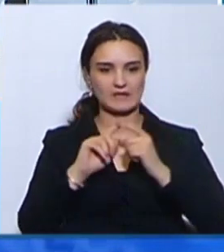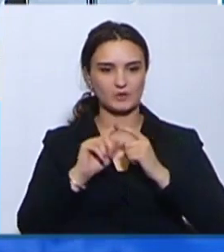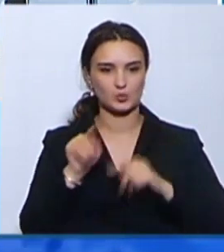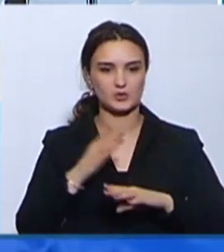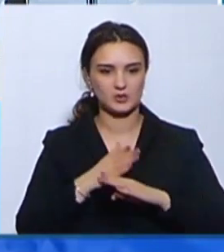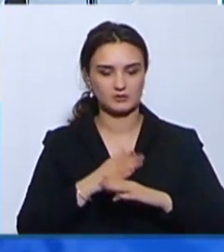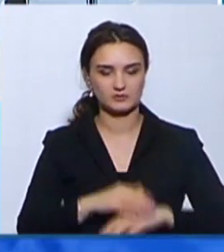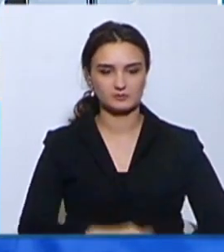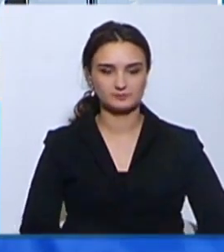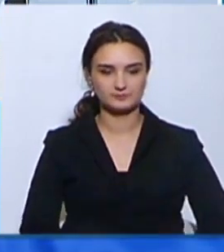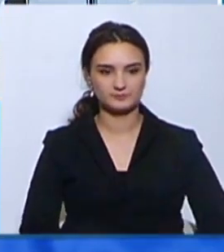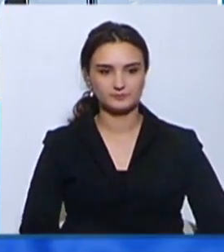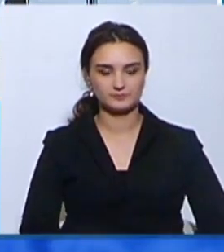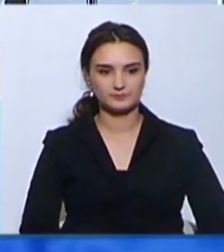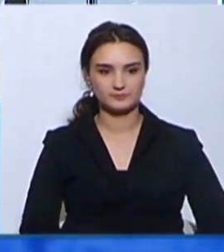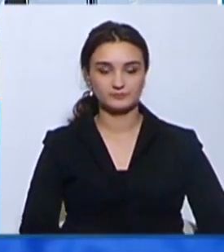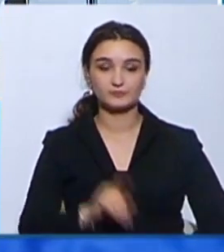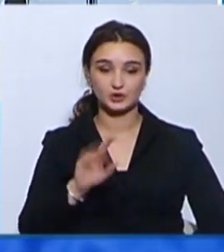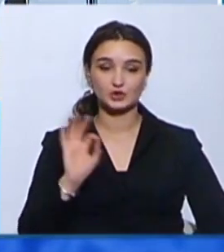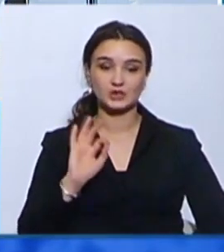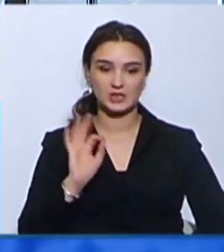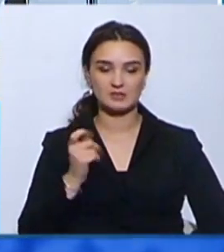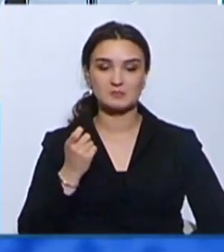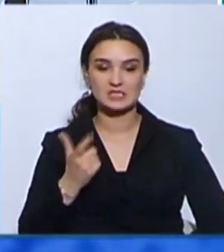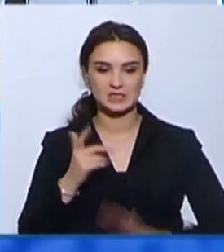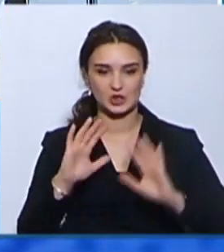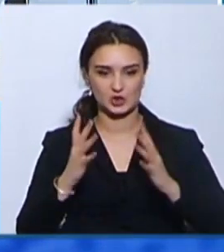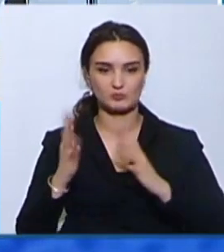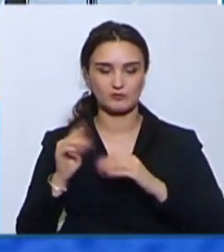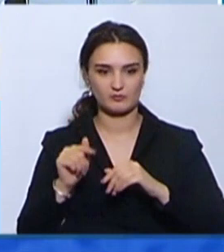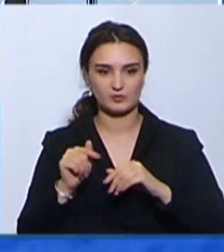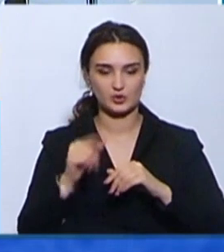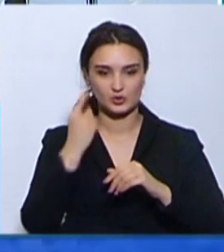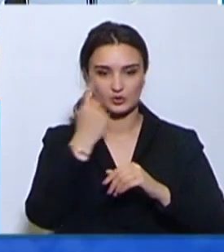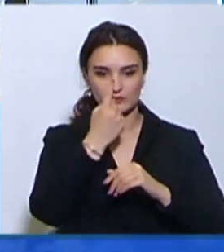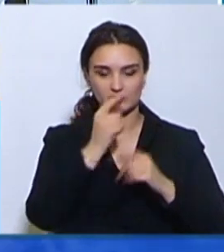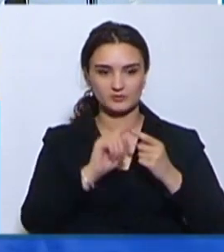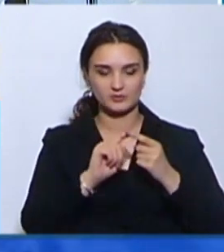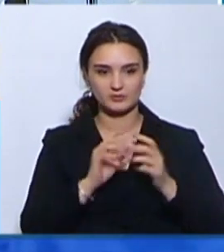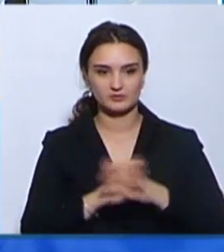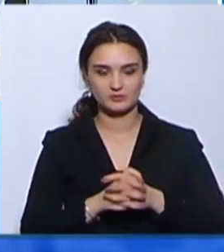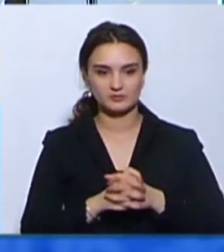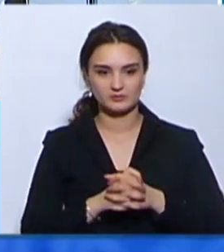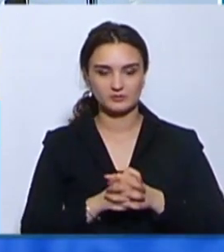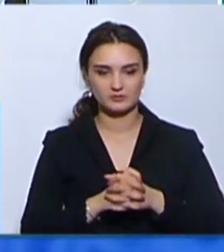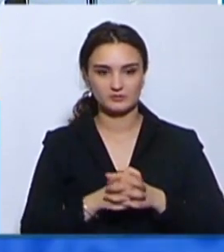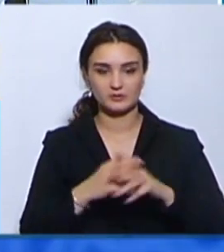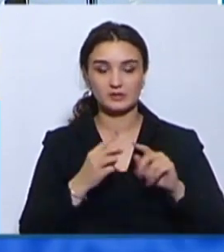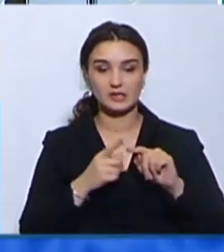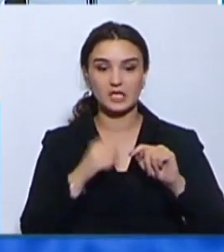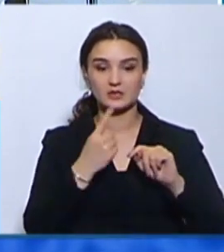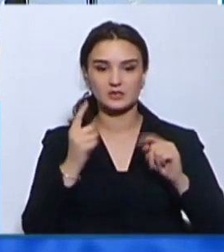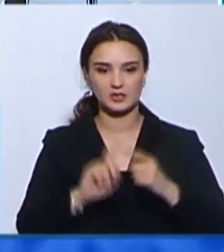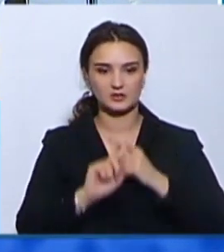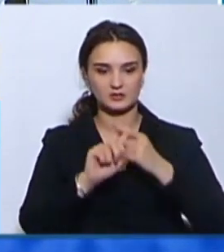კორონავირუსი. არის შედარებით მცირე შემთხვევებში კონიუნქტივიტი დადგენილი, მაგრამ მაინც რჩება ერთ-ერთი